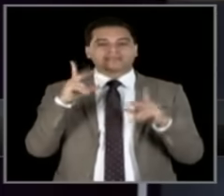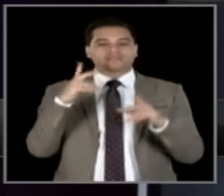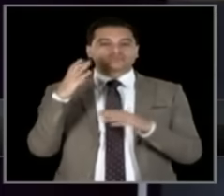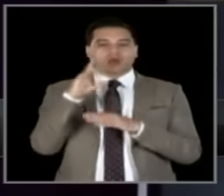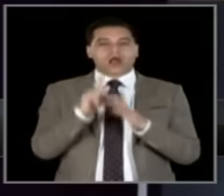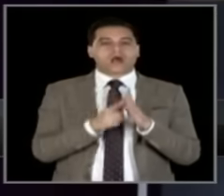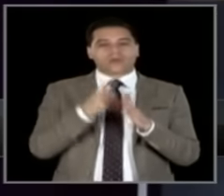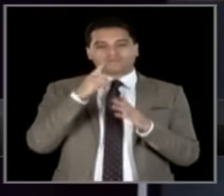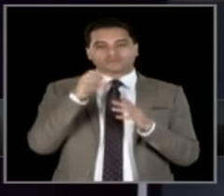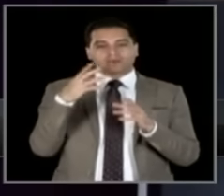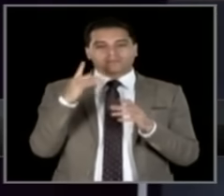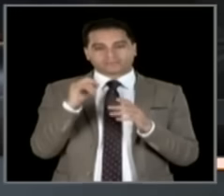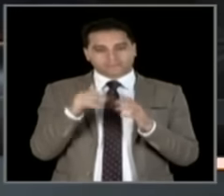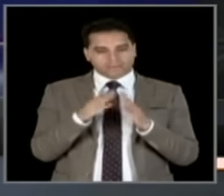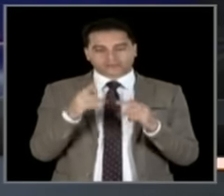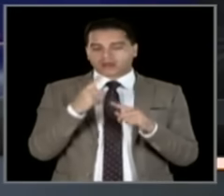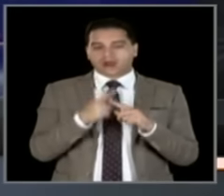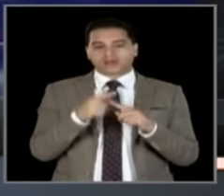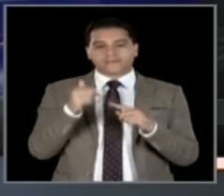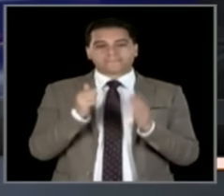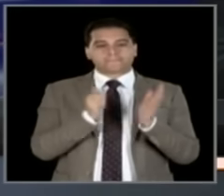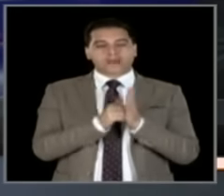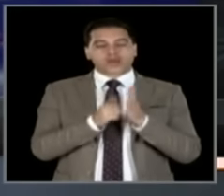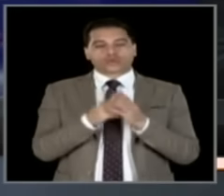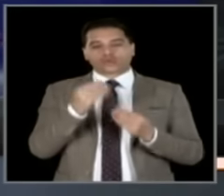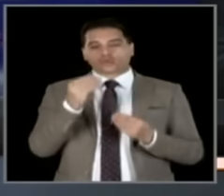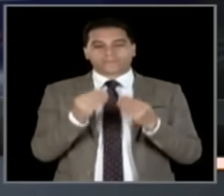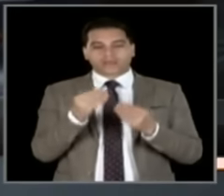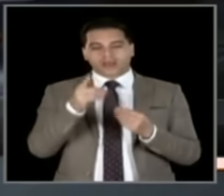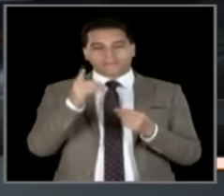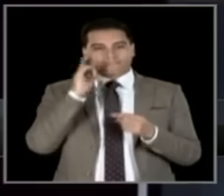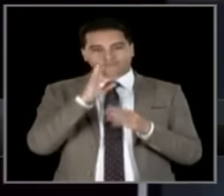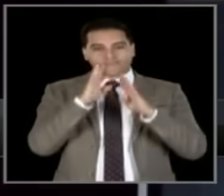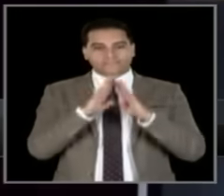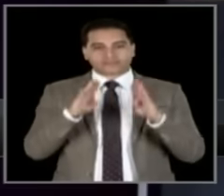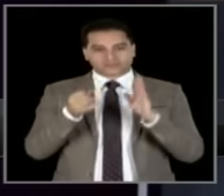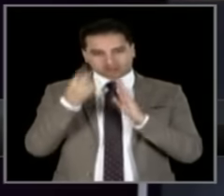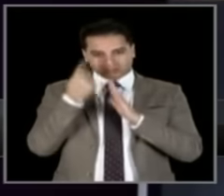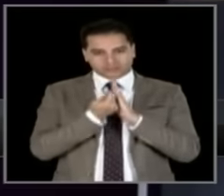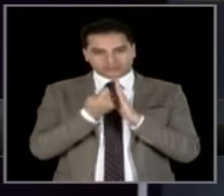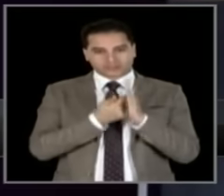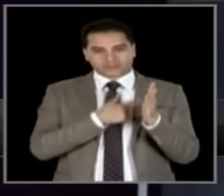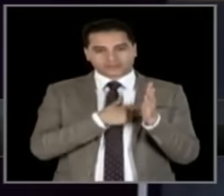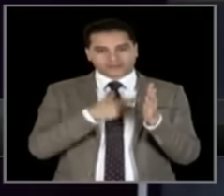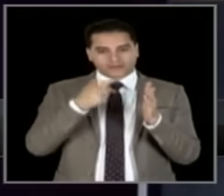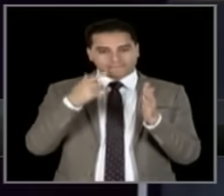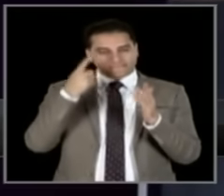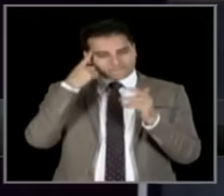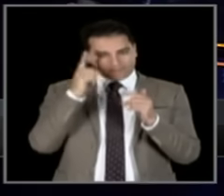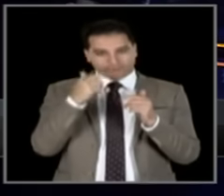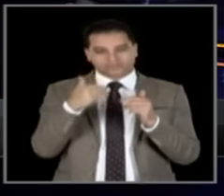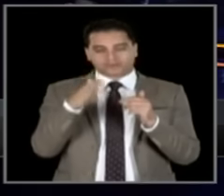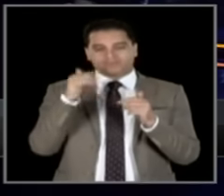عام 1954؟ مصر. غلط. بيت الدميه هي مسرحيه الاديب نرويجي، فمن هو؟ بس. في أي